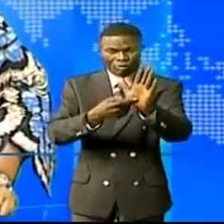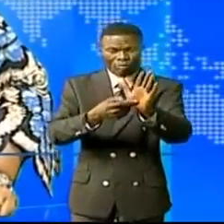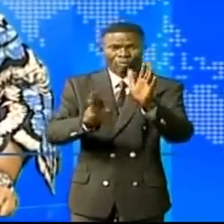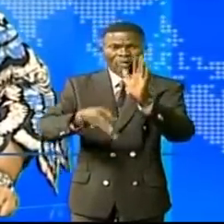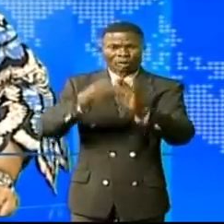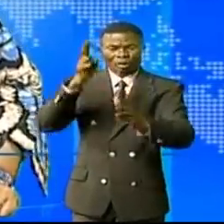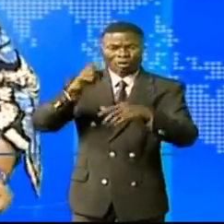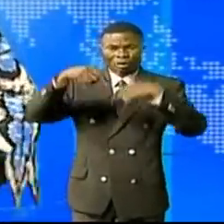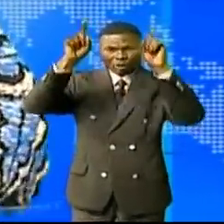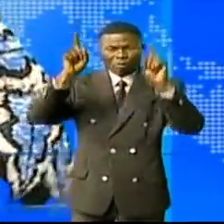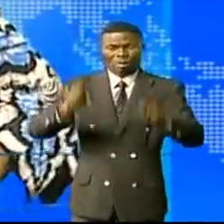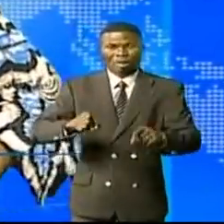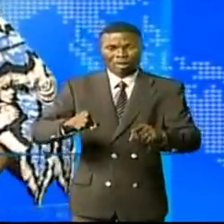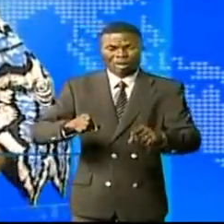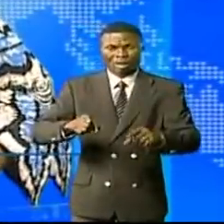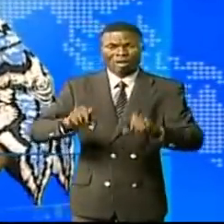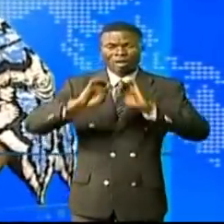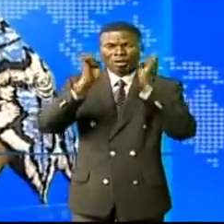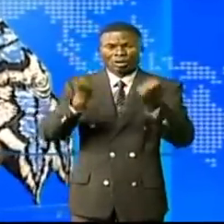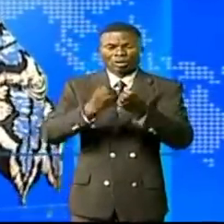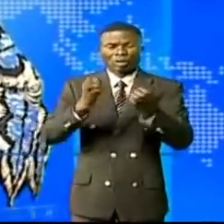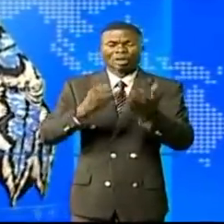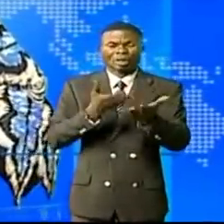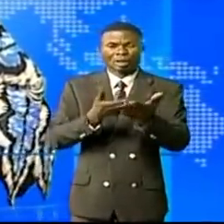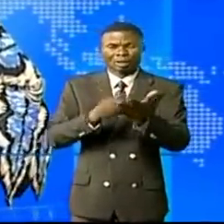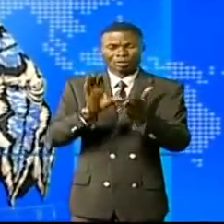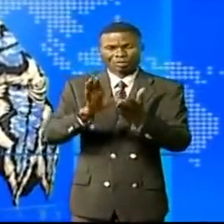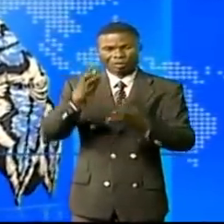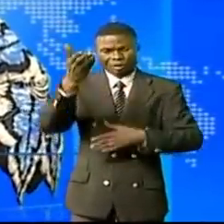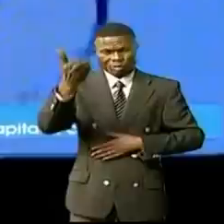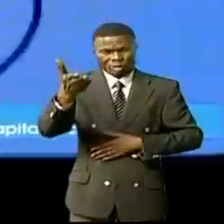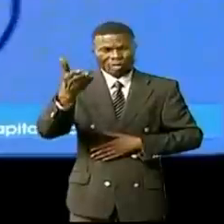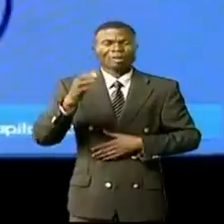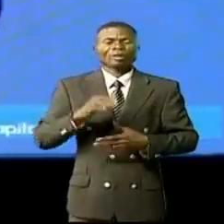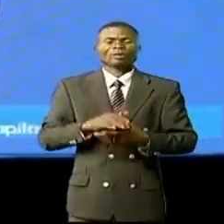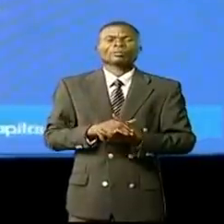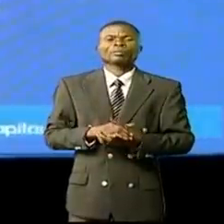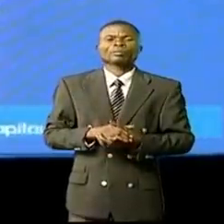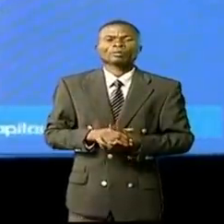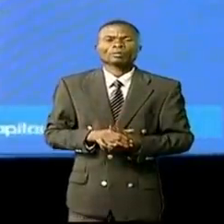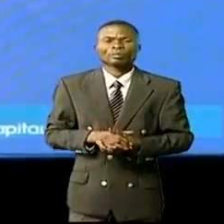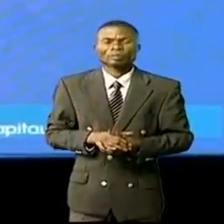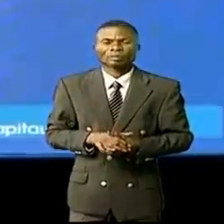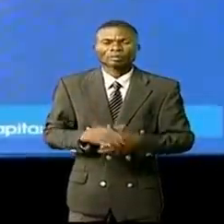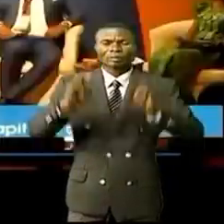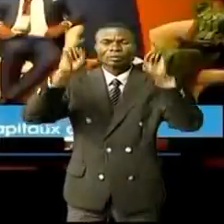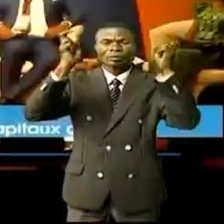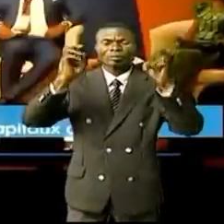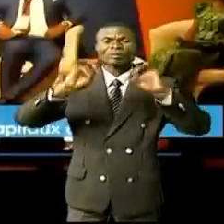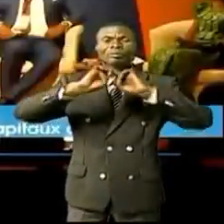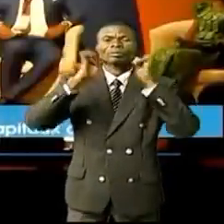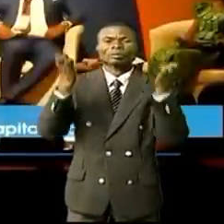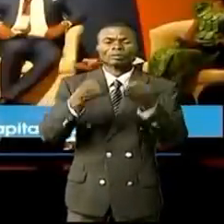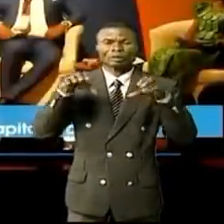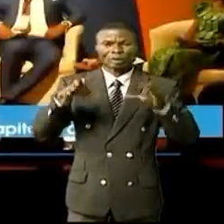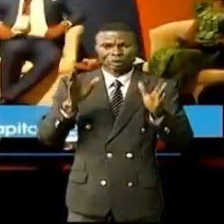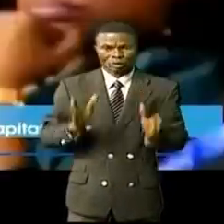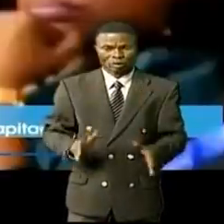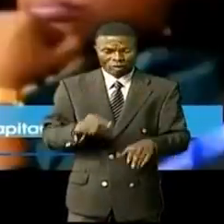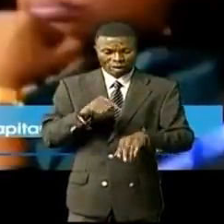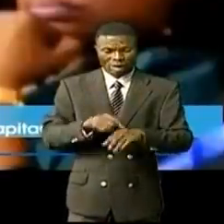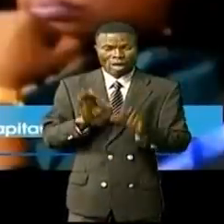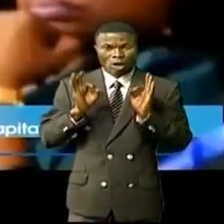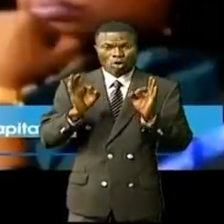édition du forum Challenge Entreprise. Françoise Bouelaï-Merendeke. Sous le thème « L'entrepreneuriat congolais à l'heure de